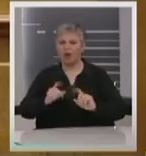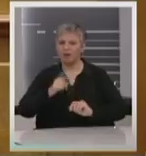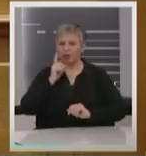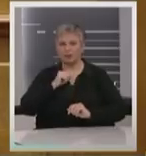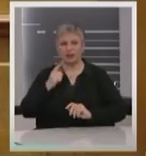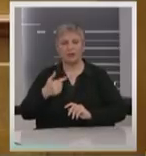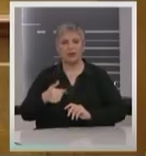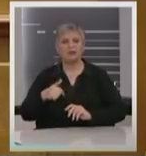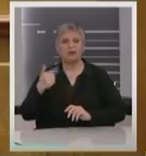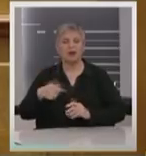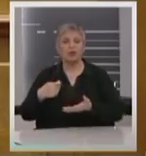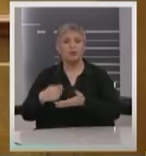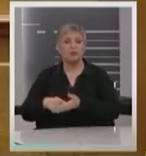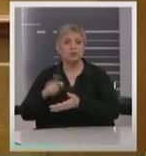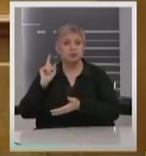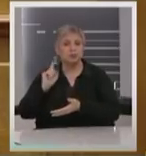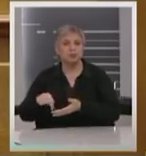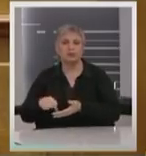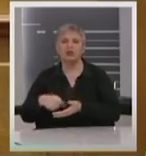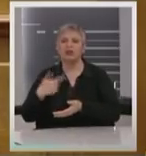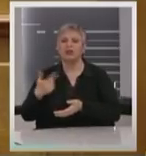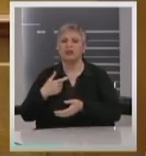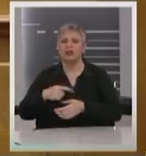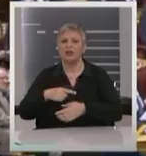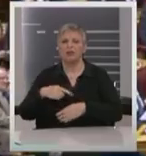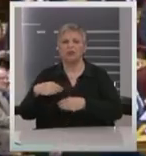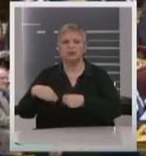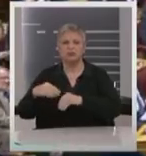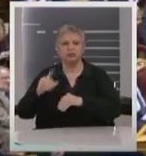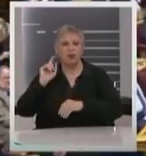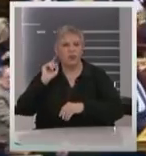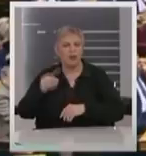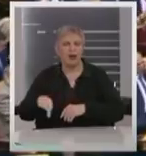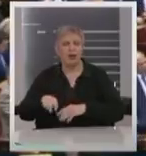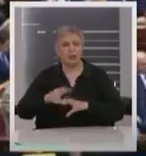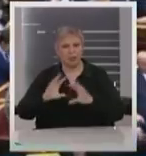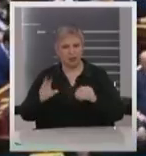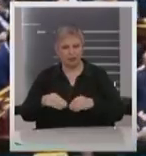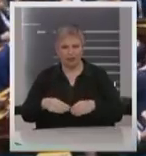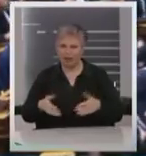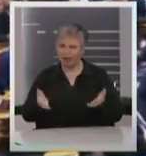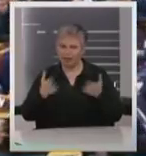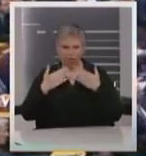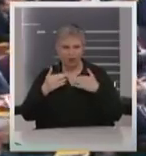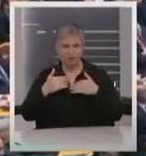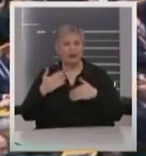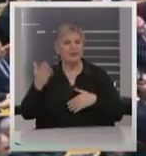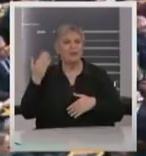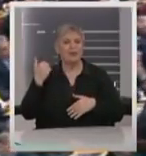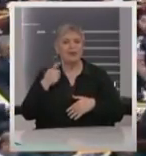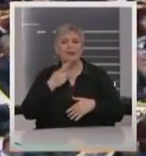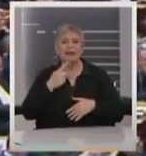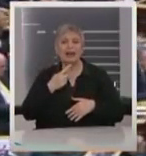και του λαθρεμπορίου είναι ανύπαρκτες. Προεκλογικά, πόσο είχατε υποσχεθεί?